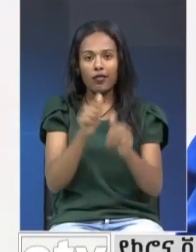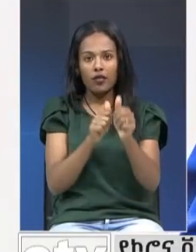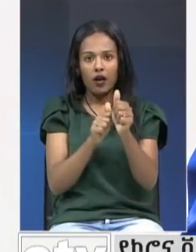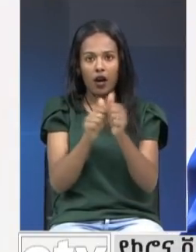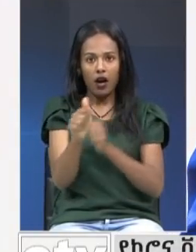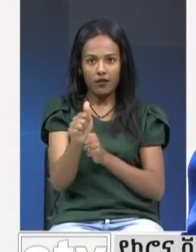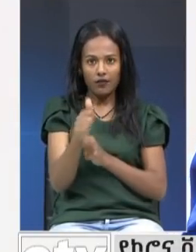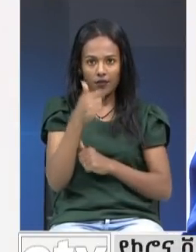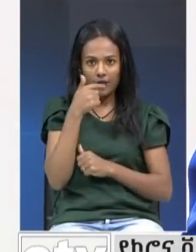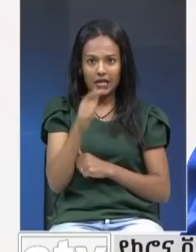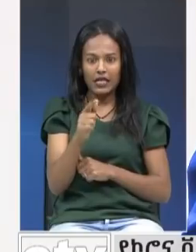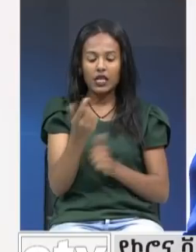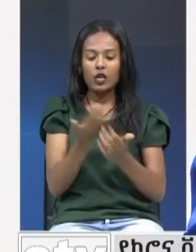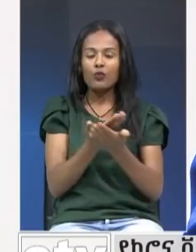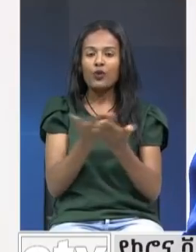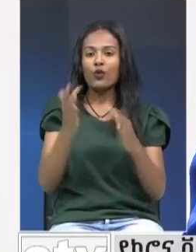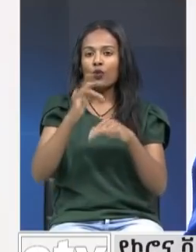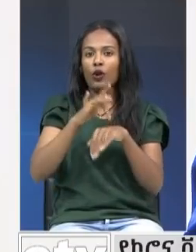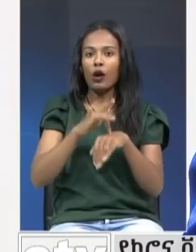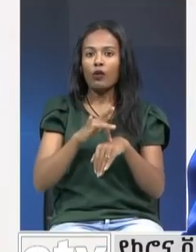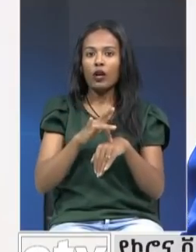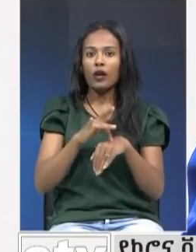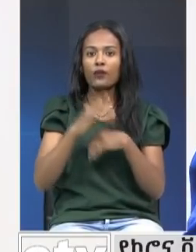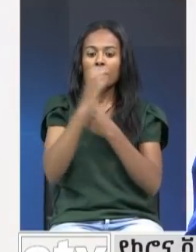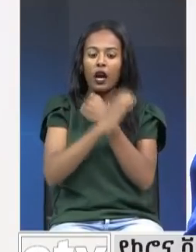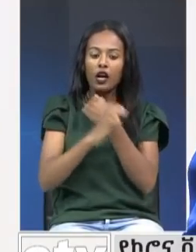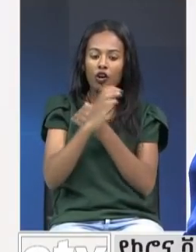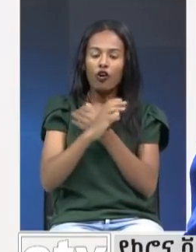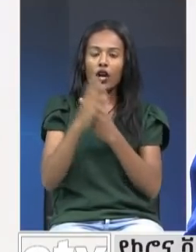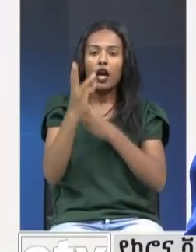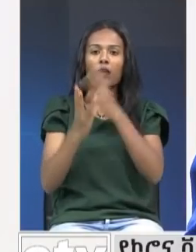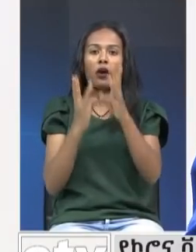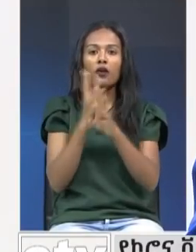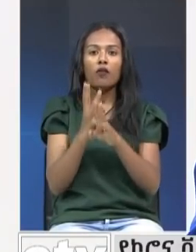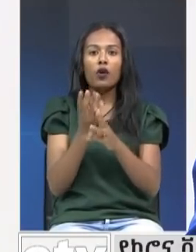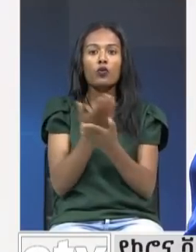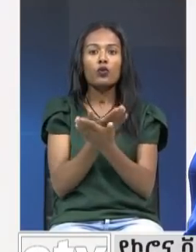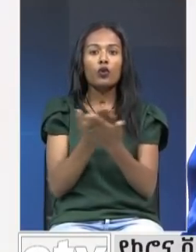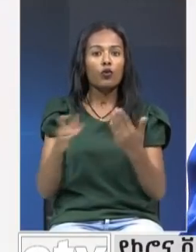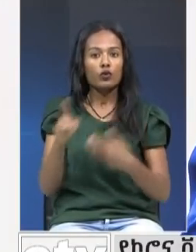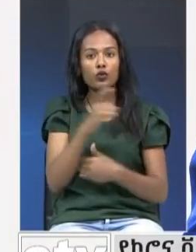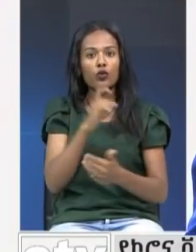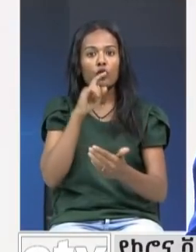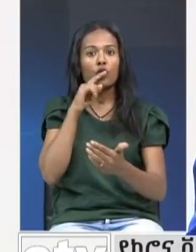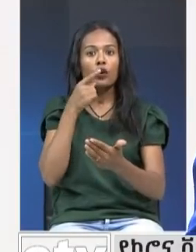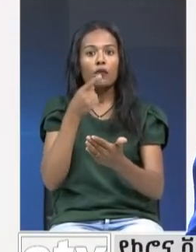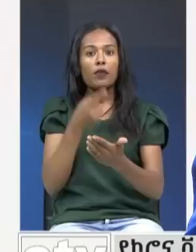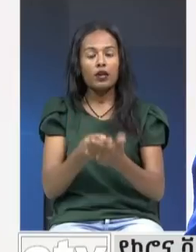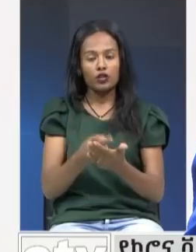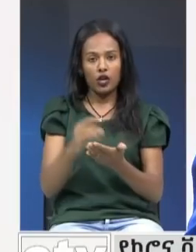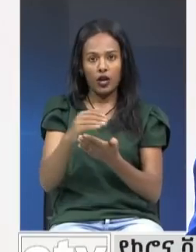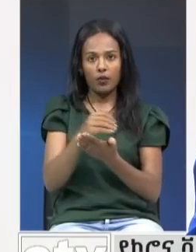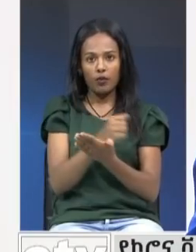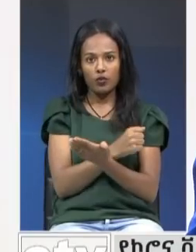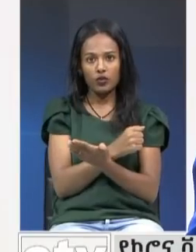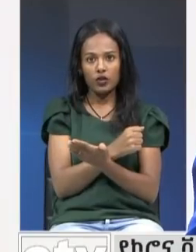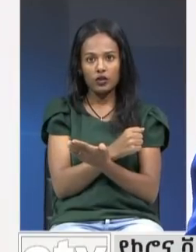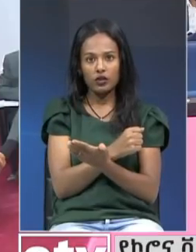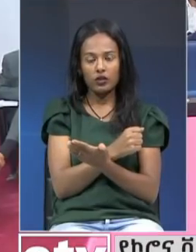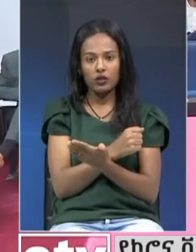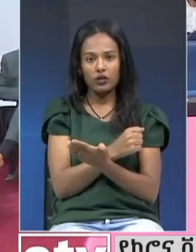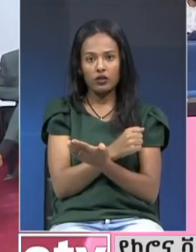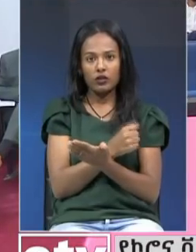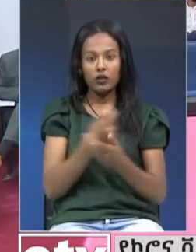ብለንም በጉዳዩ ላይ አገራዊ ዓለም አቀፋዊ ጉዳይ ስለሆነ መረጃ ለመውሰድ